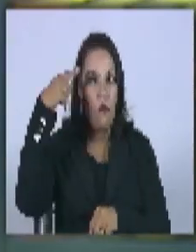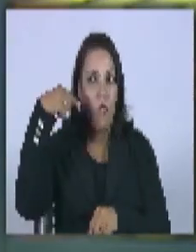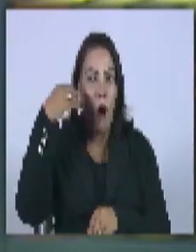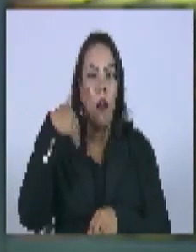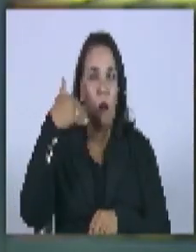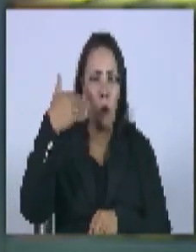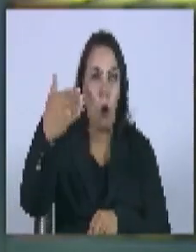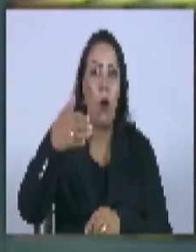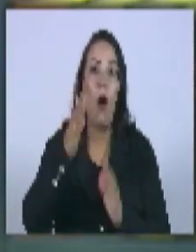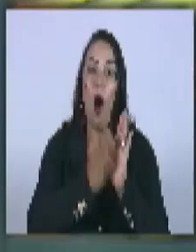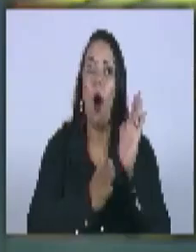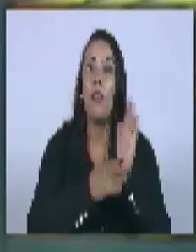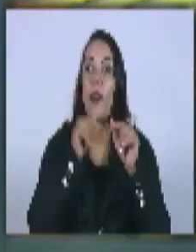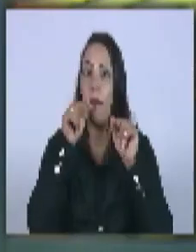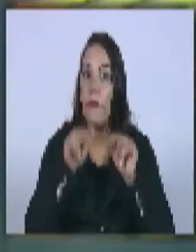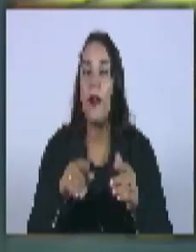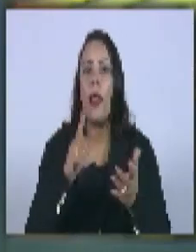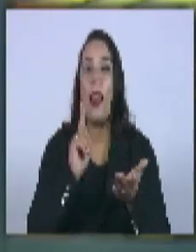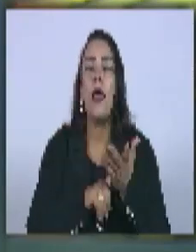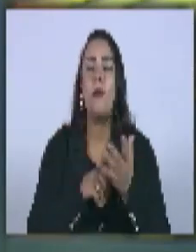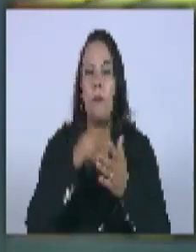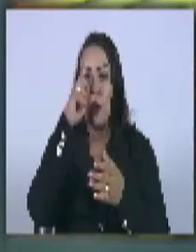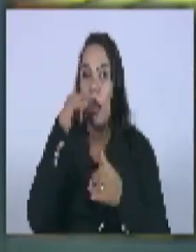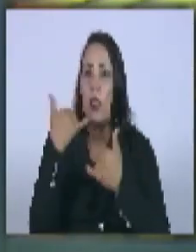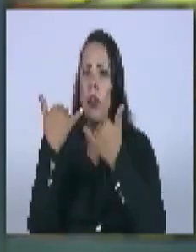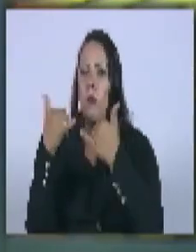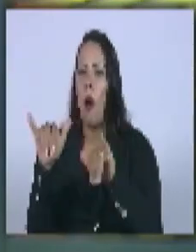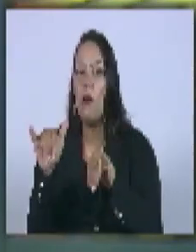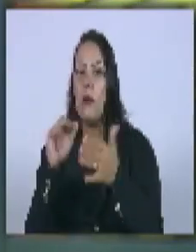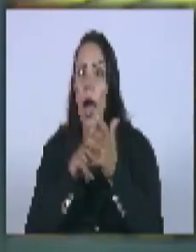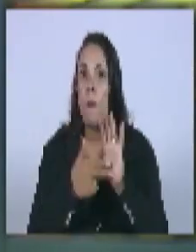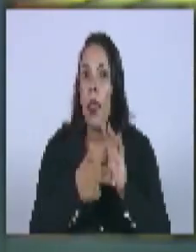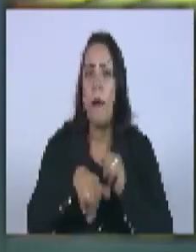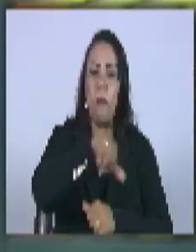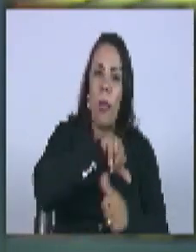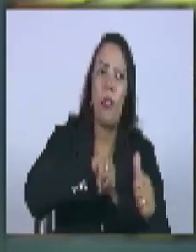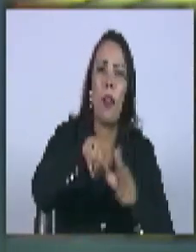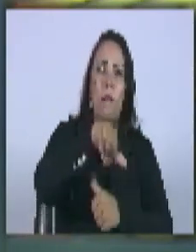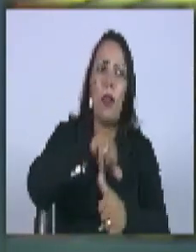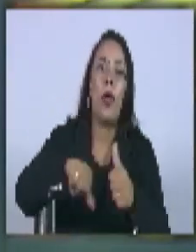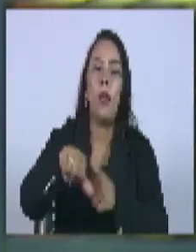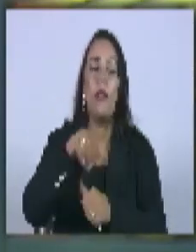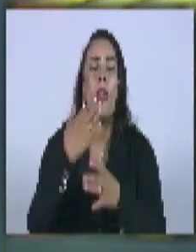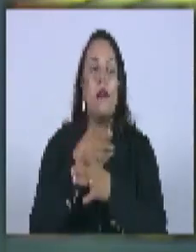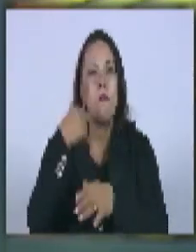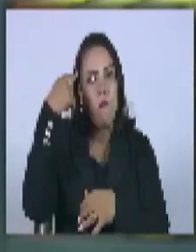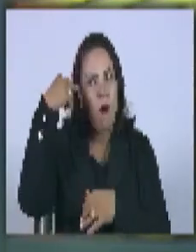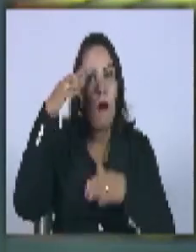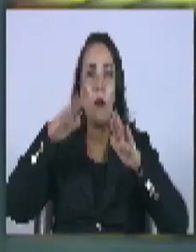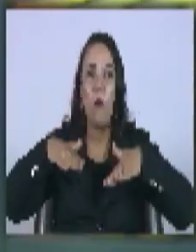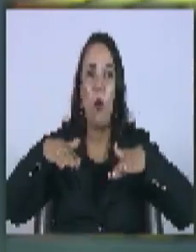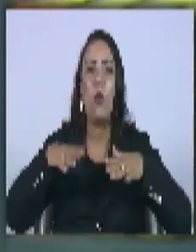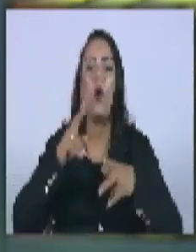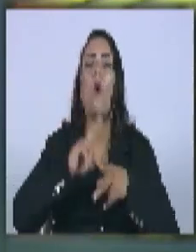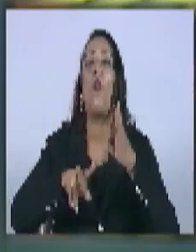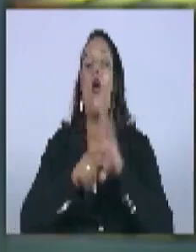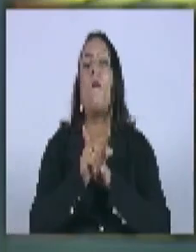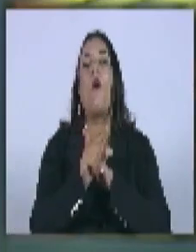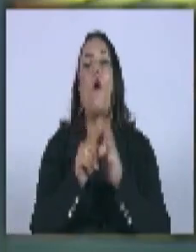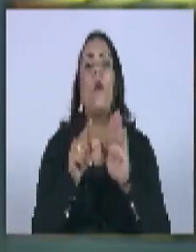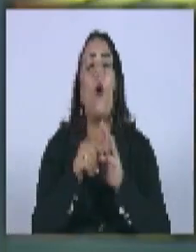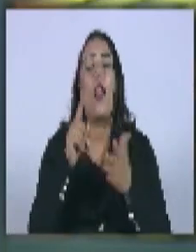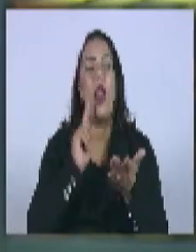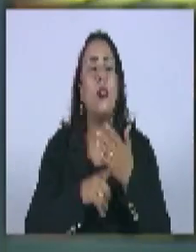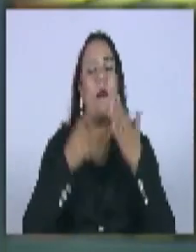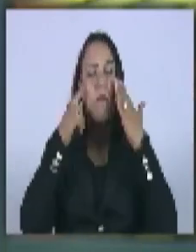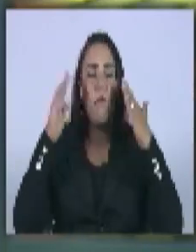الاخطار وجود خطط بديله للتعامل مع المخاطر يعني دي كلها من الامور اللي احنا لابد ان احنا